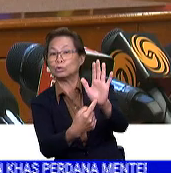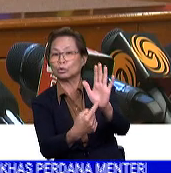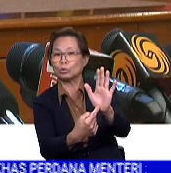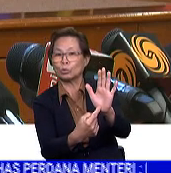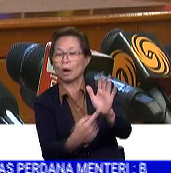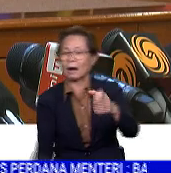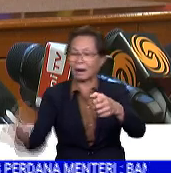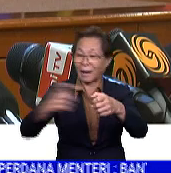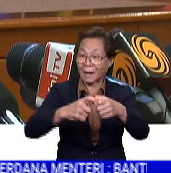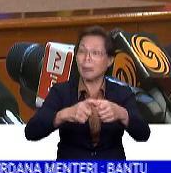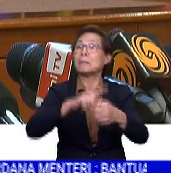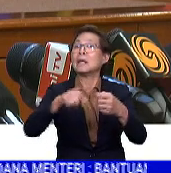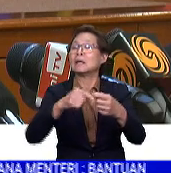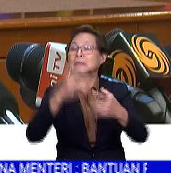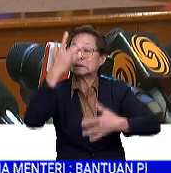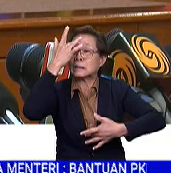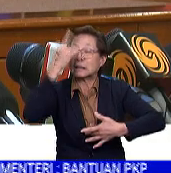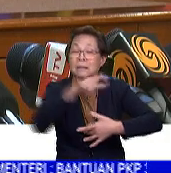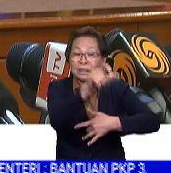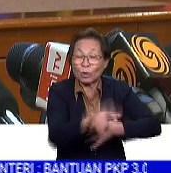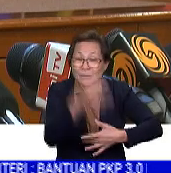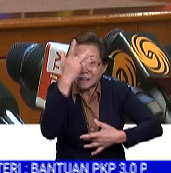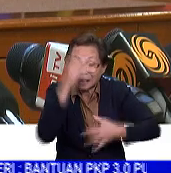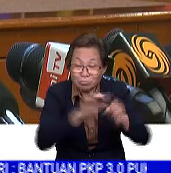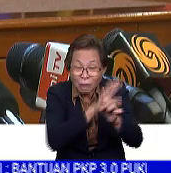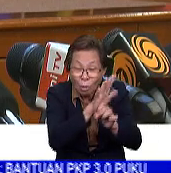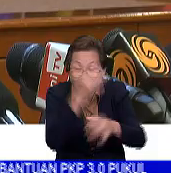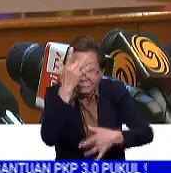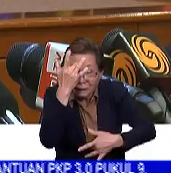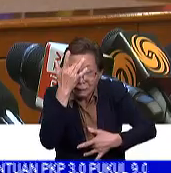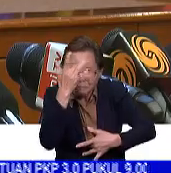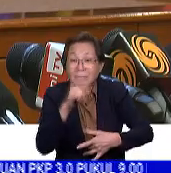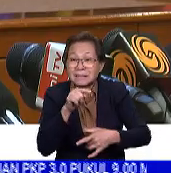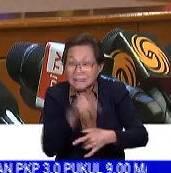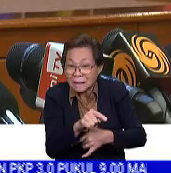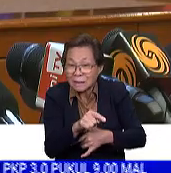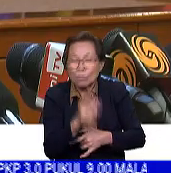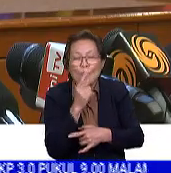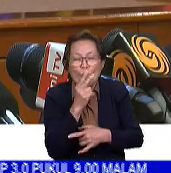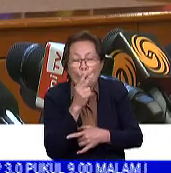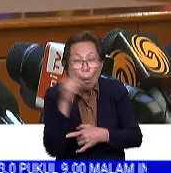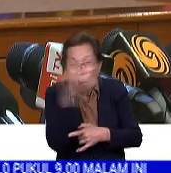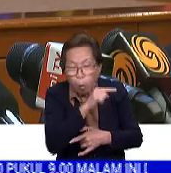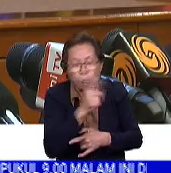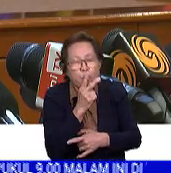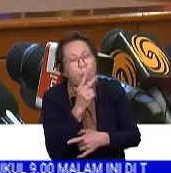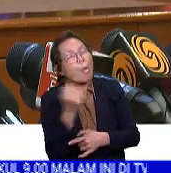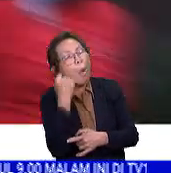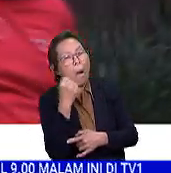hubung kait apabila seseorang tu dijangkiti COVID-19 tapi dia juga adalah perokok tegar.